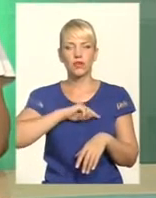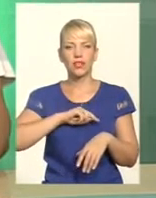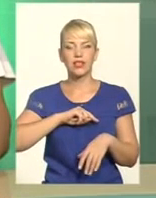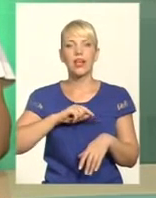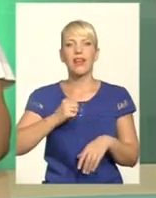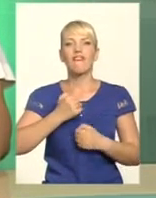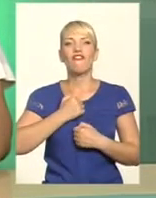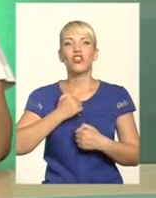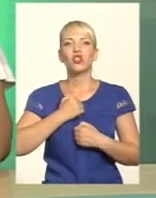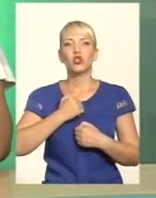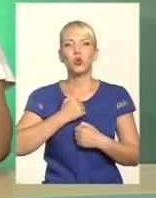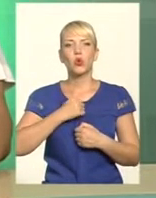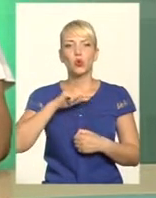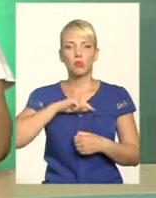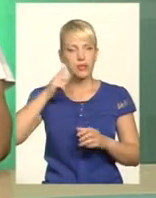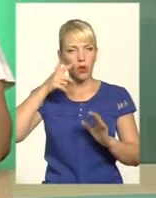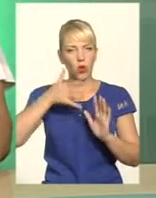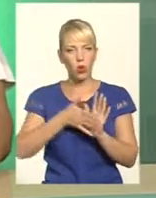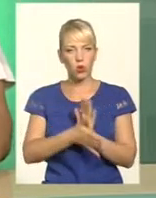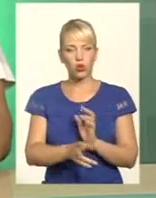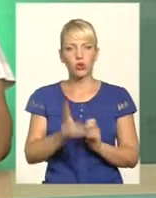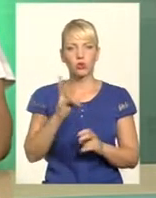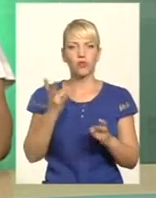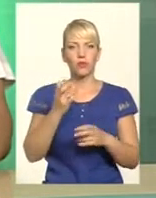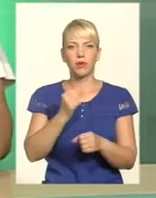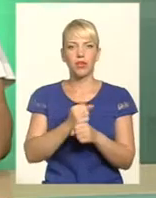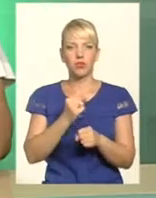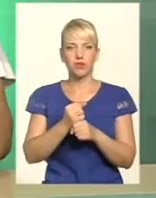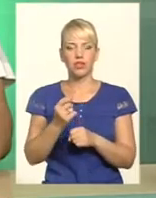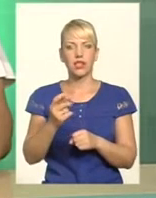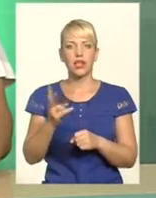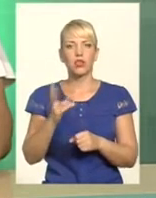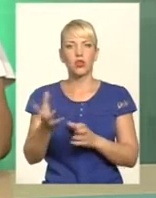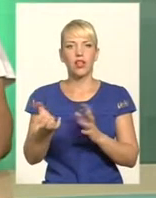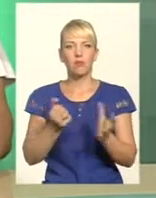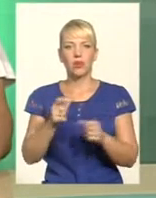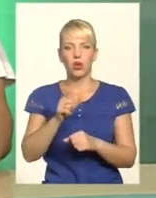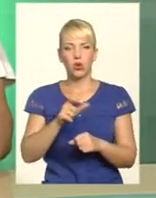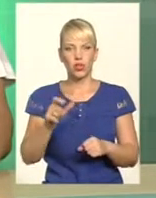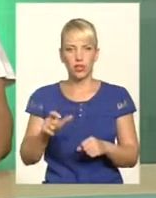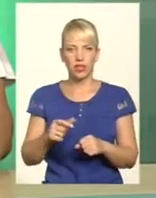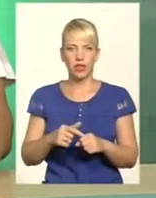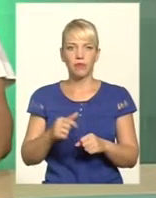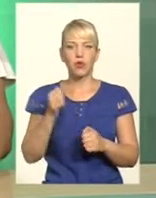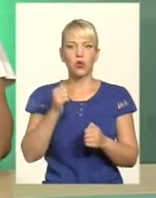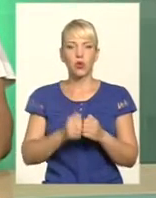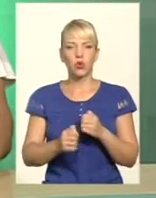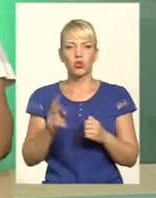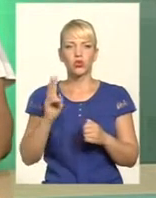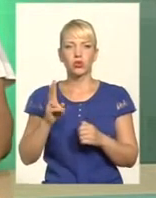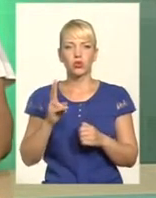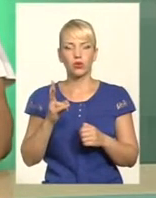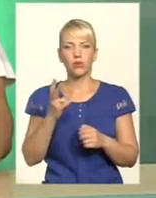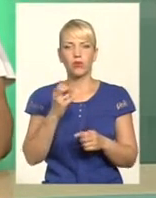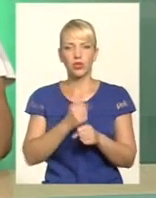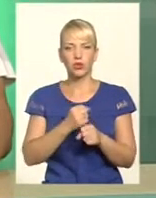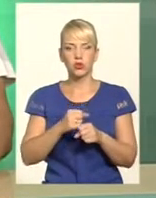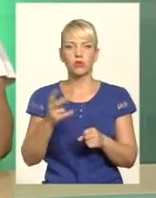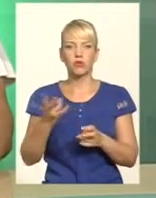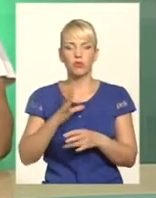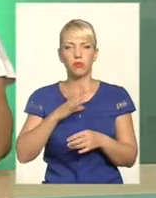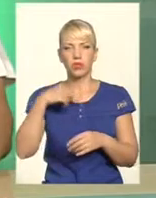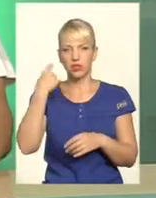повинні, працюючи з підрозділом, брати людей, тому що кожна людина є в способі індивідуальна. Тут багато залежить